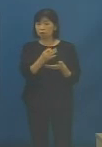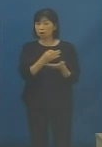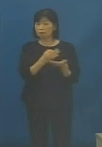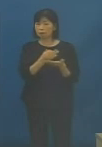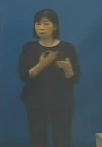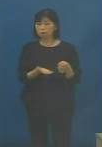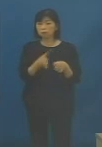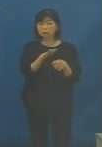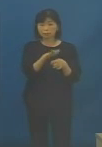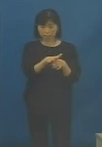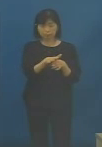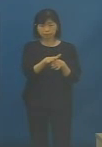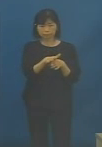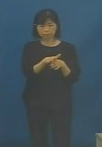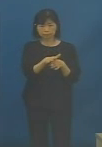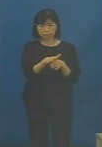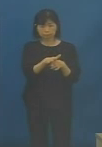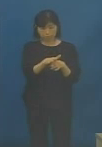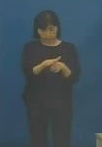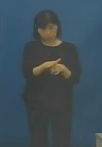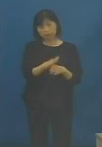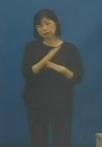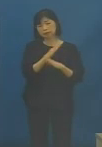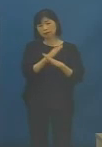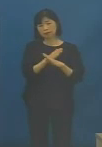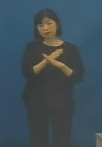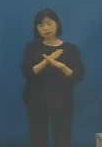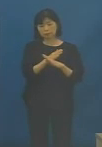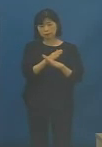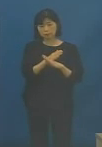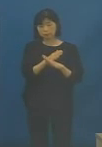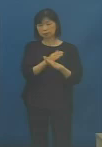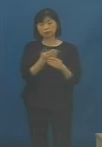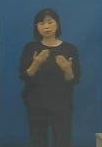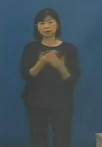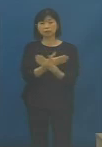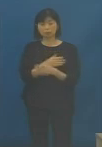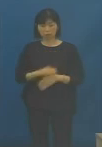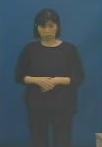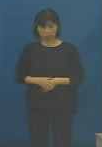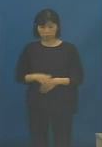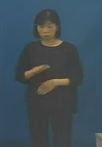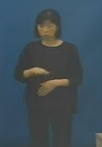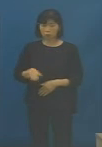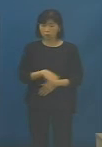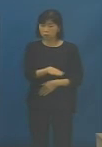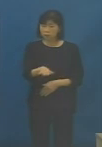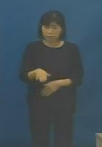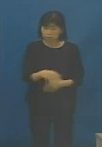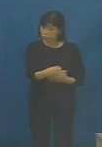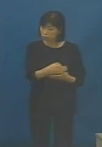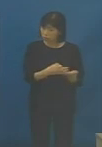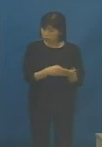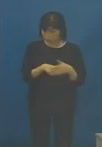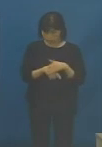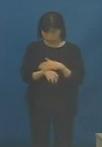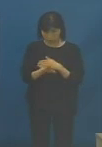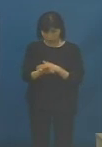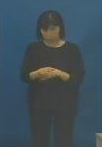て、ダメだということになりました。ただ重ねて申しますがこれは子どもたちに売るなでありま